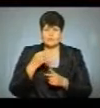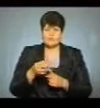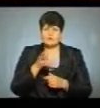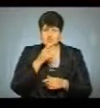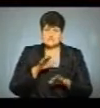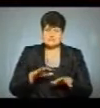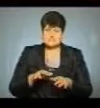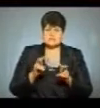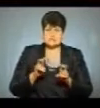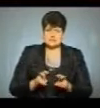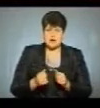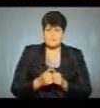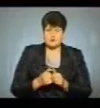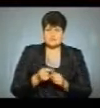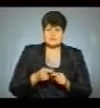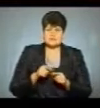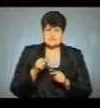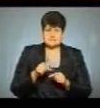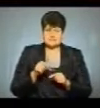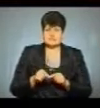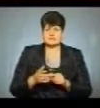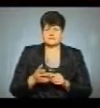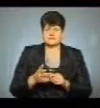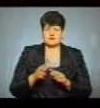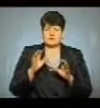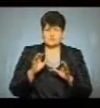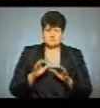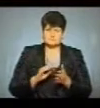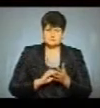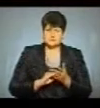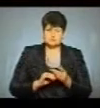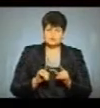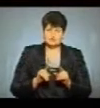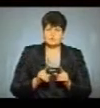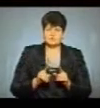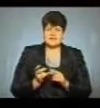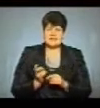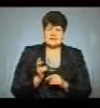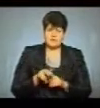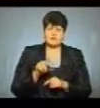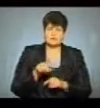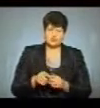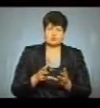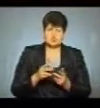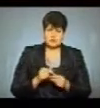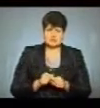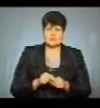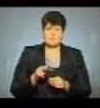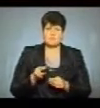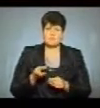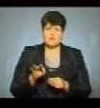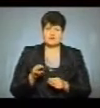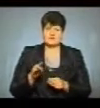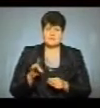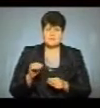засідання. Поряд з цим Кримінально-процесуальний кодекс України, стаття 314, визначає, що явка, в тому числі і потерпілих, яких визнано